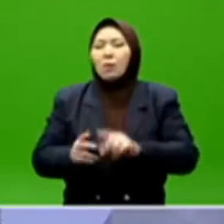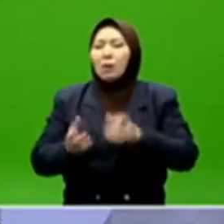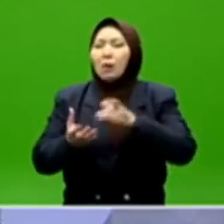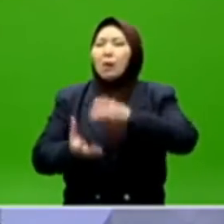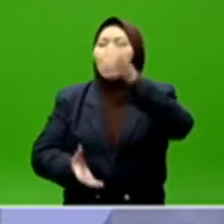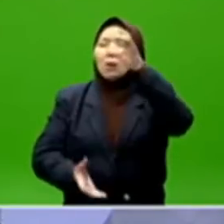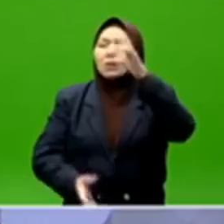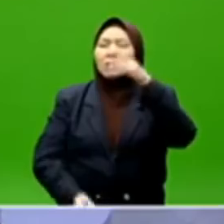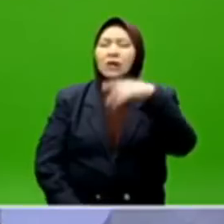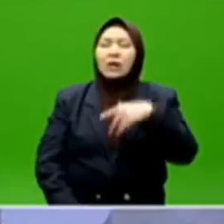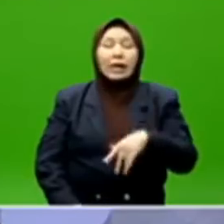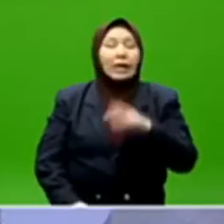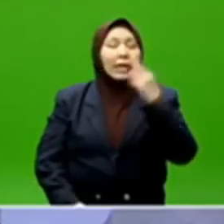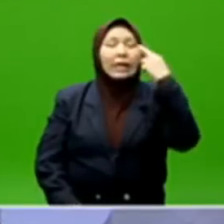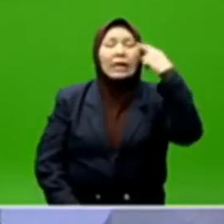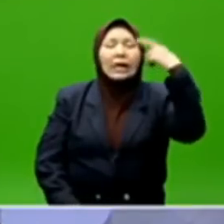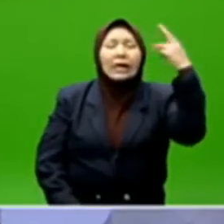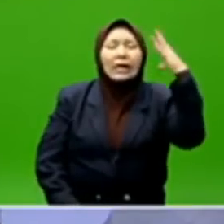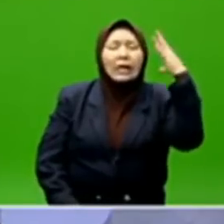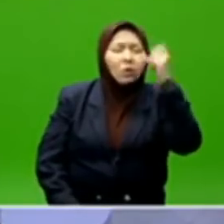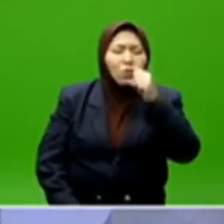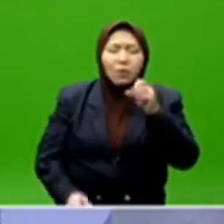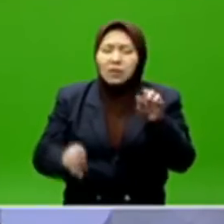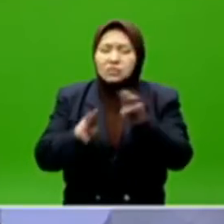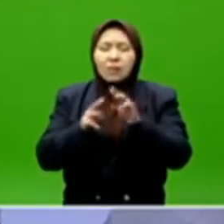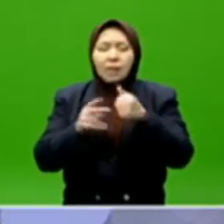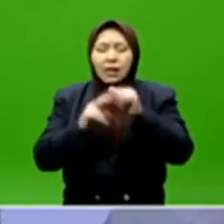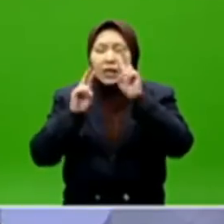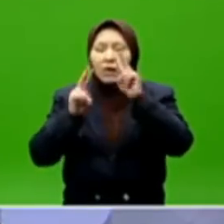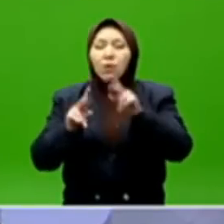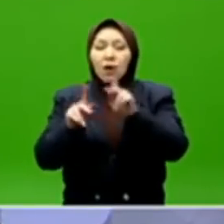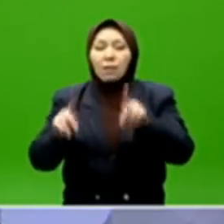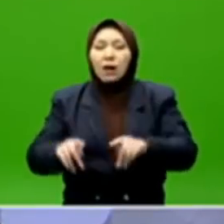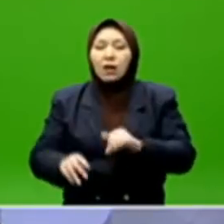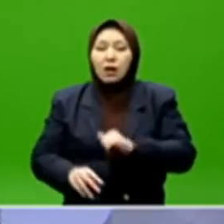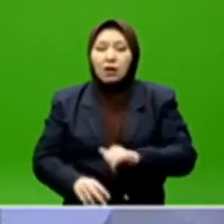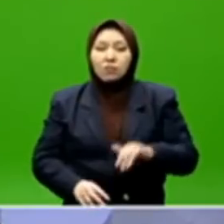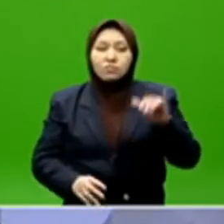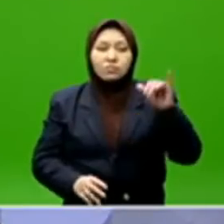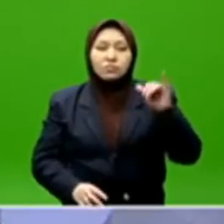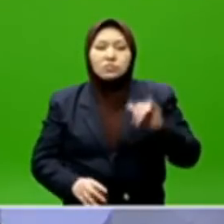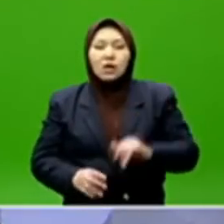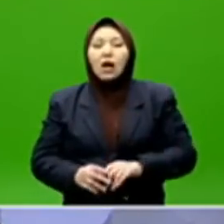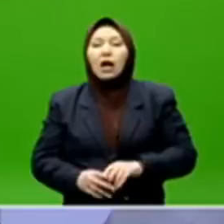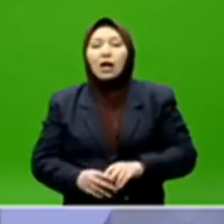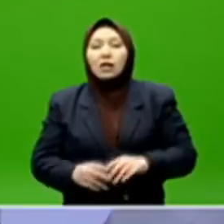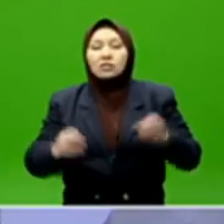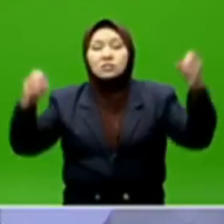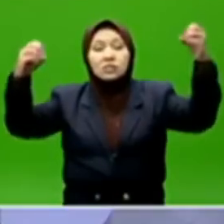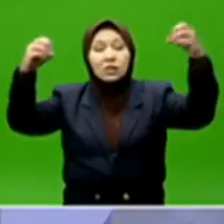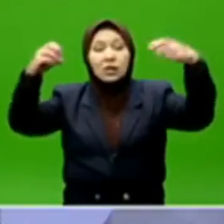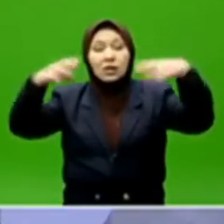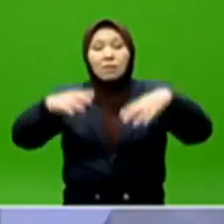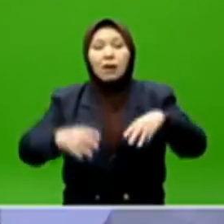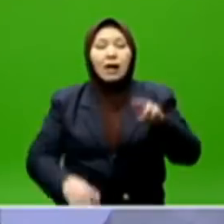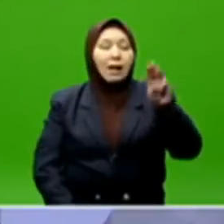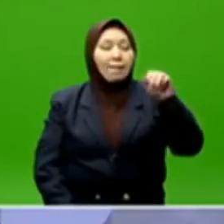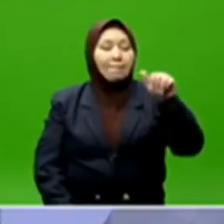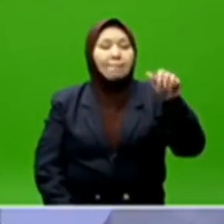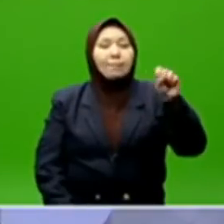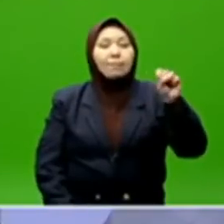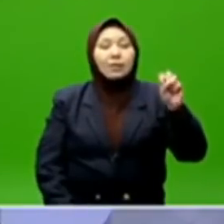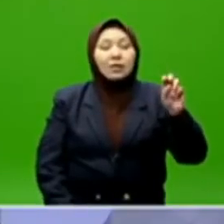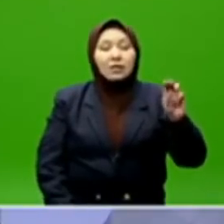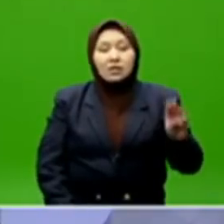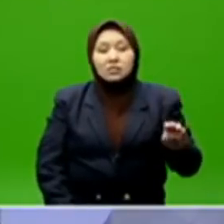ada rindunya macam nak tengok Kaabah. Ataupun betul, Ustaz dulu kat UK pergi mana Ustaz? Stadium Liverpool eh? Manchester. Okey kan.